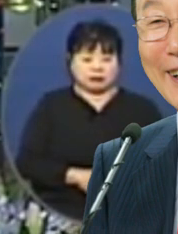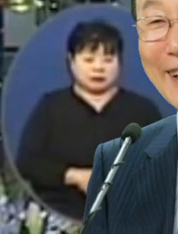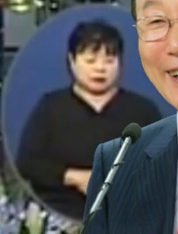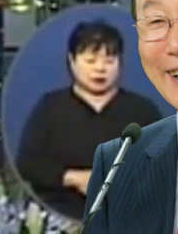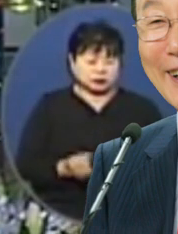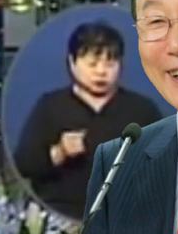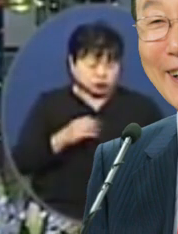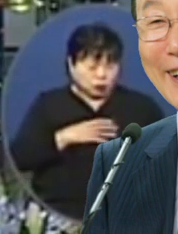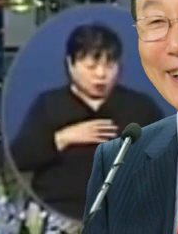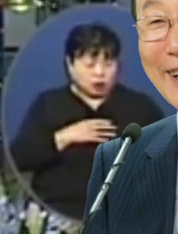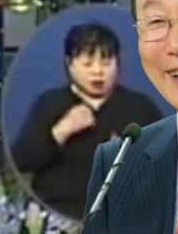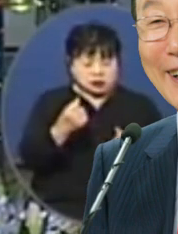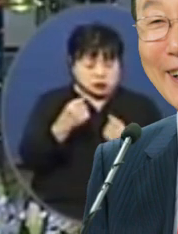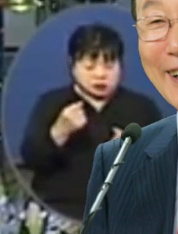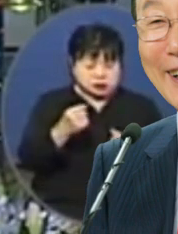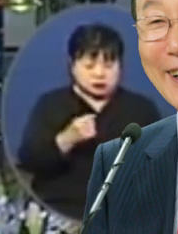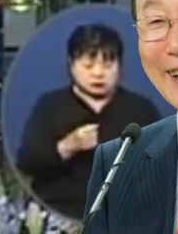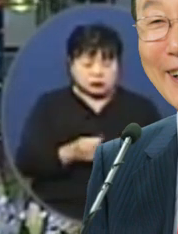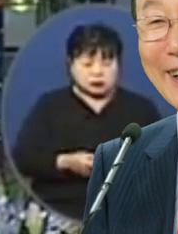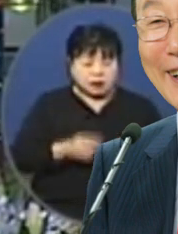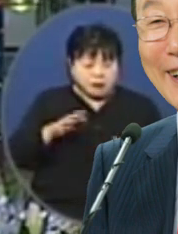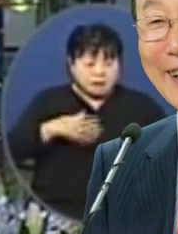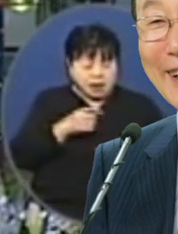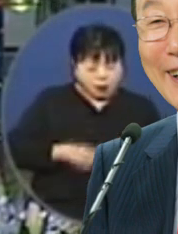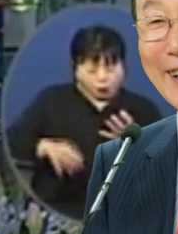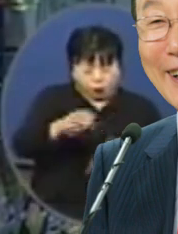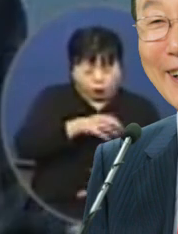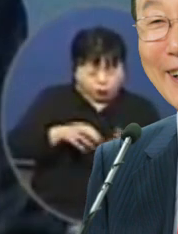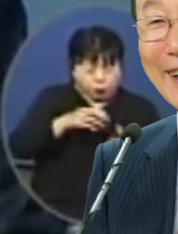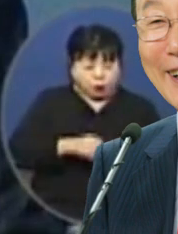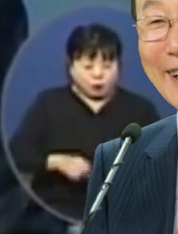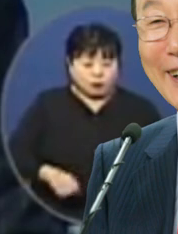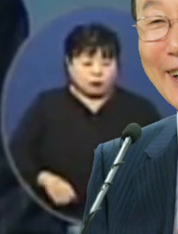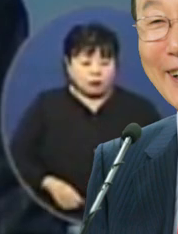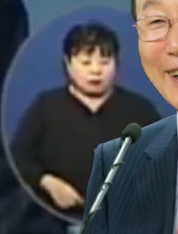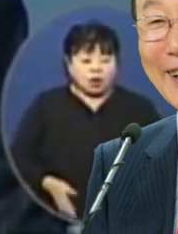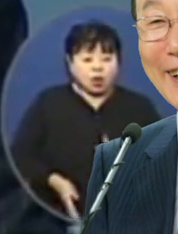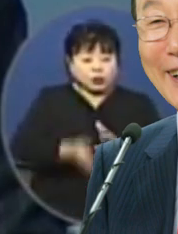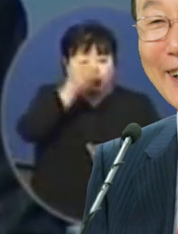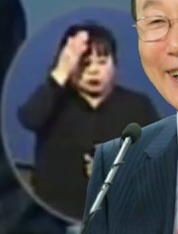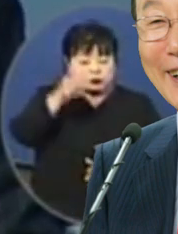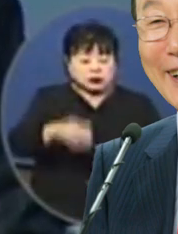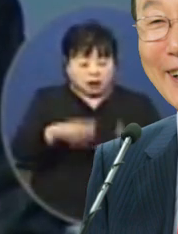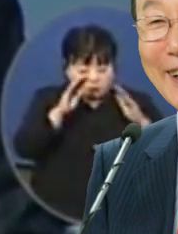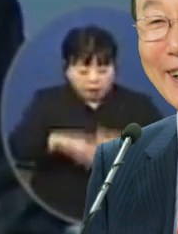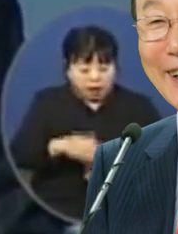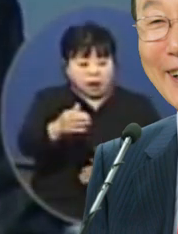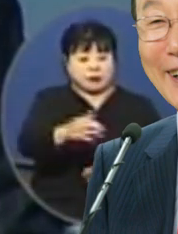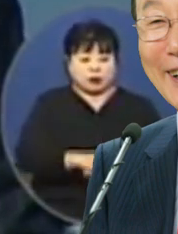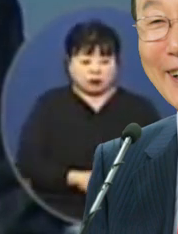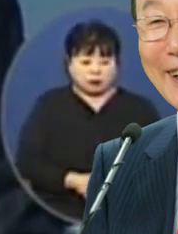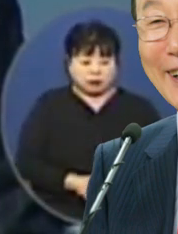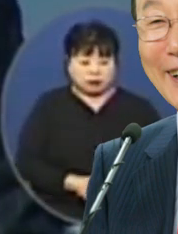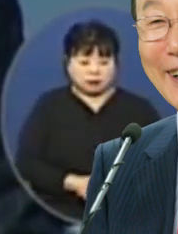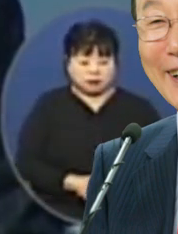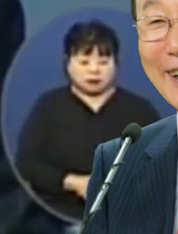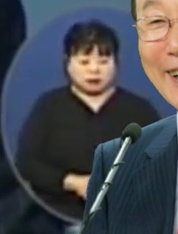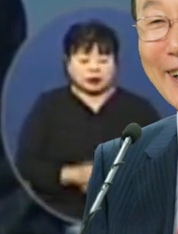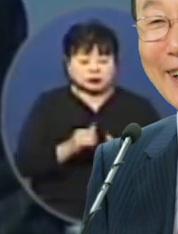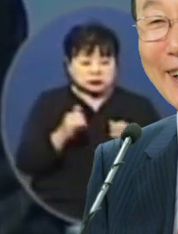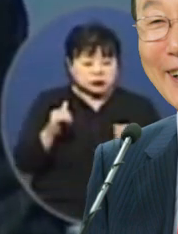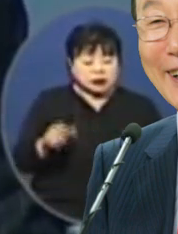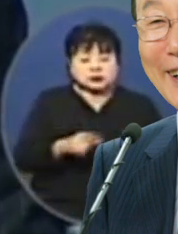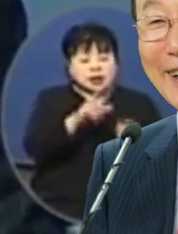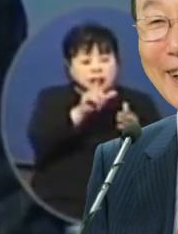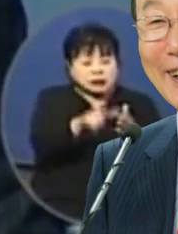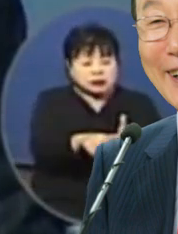무시무시한 힘으로 효리바람이 불어서 도시를 파괴하는 것입니다. 이런 인생을